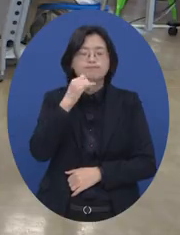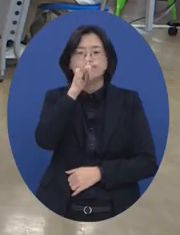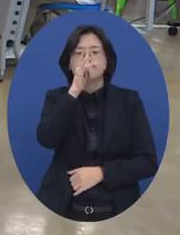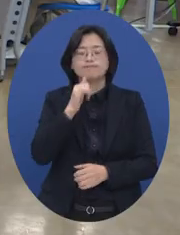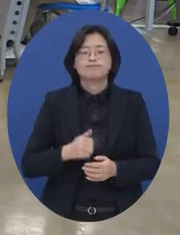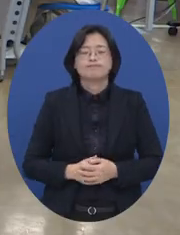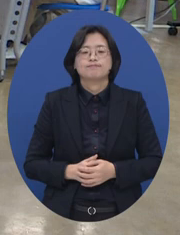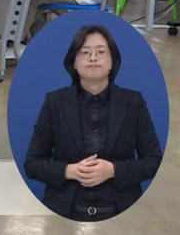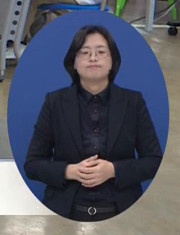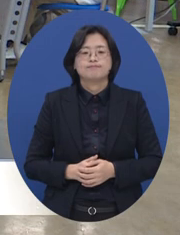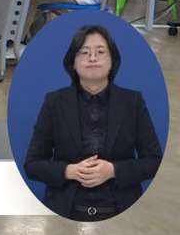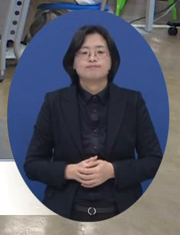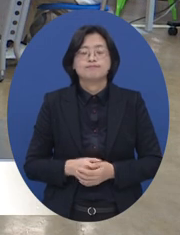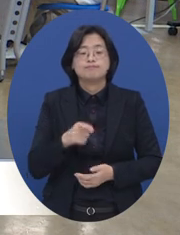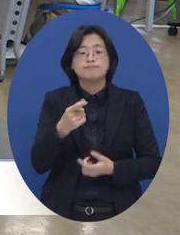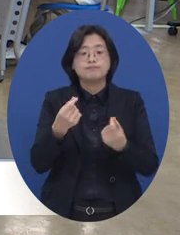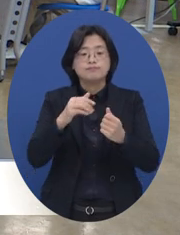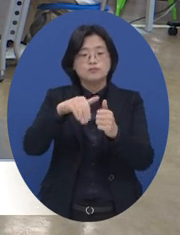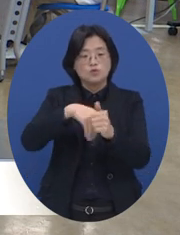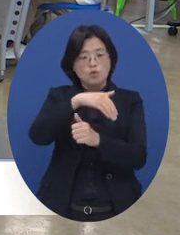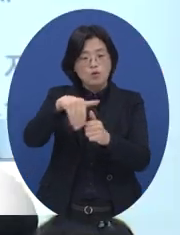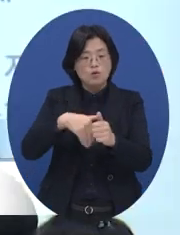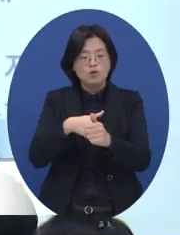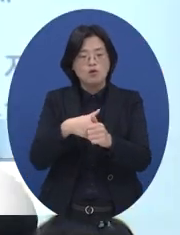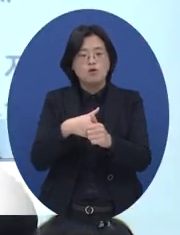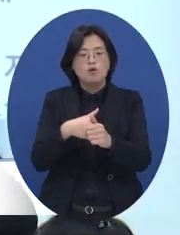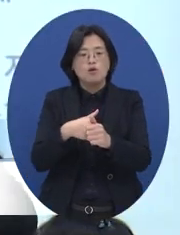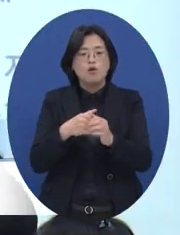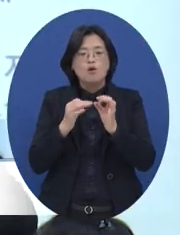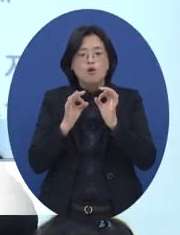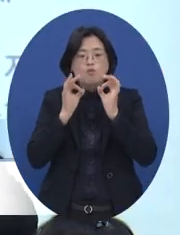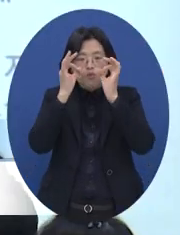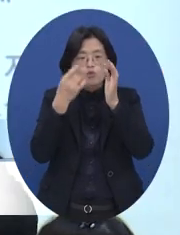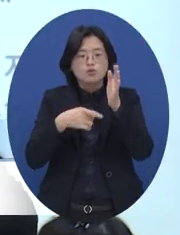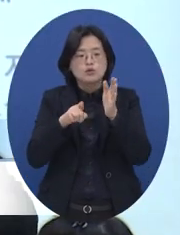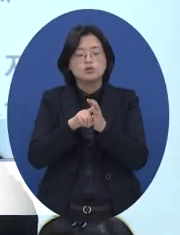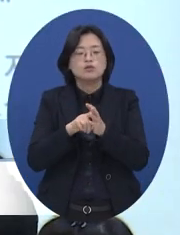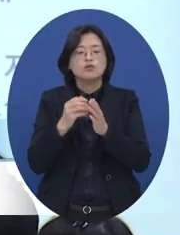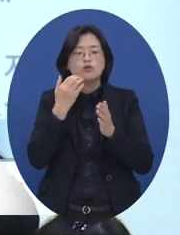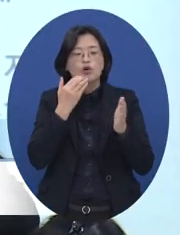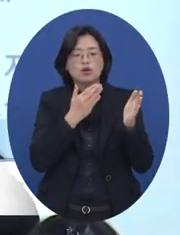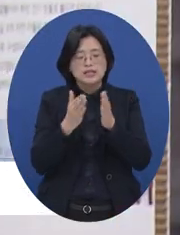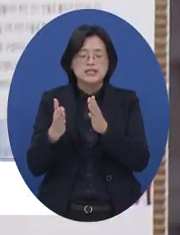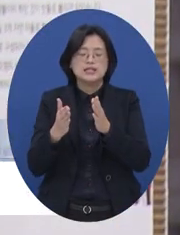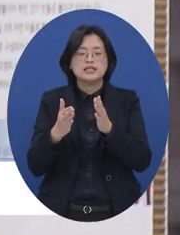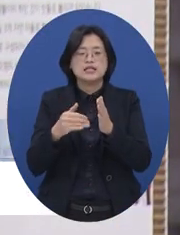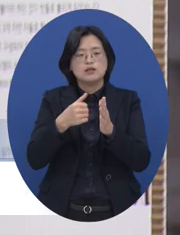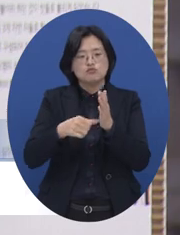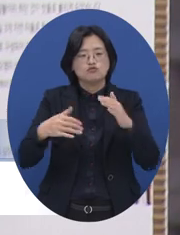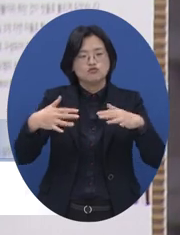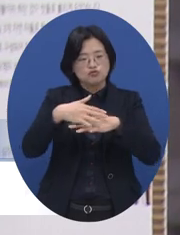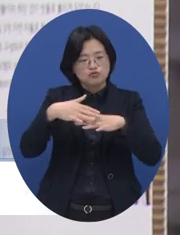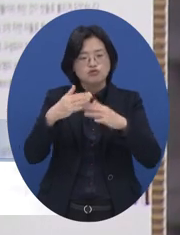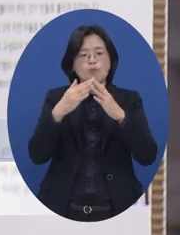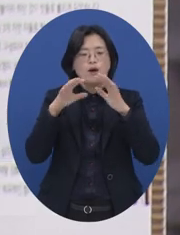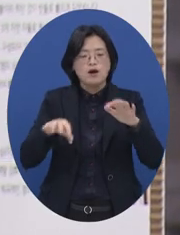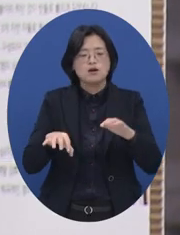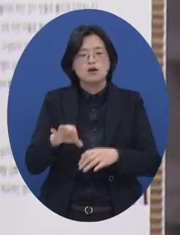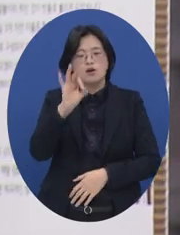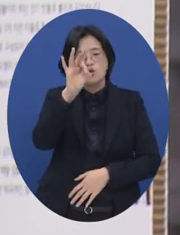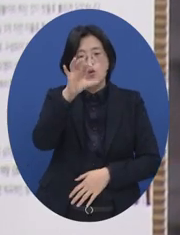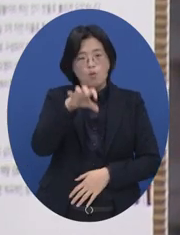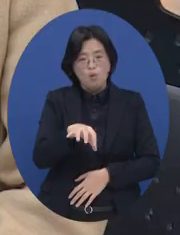깨끗하다고. 이렇게 환경을 살리기 위한 노력을 실천하고 있는 경기 지역의 자원순환마을. 경기도가 마을